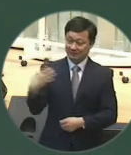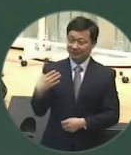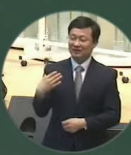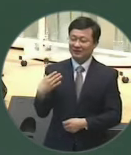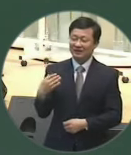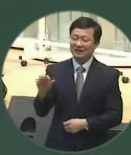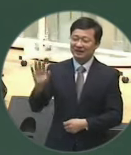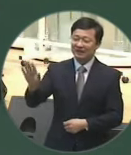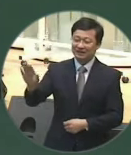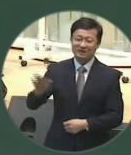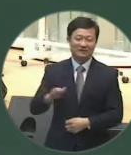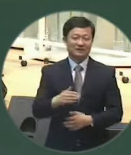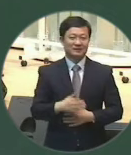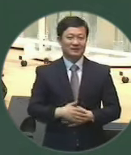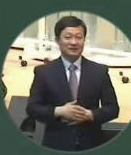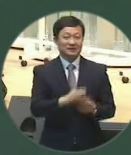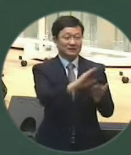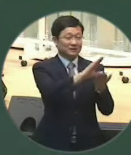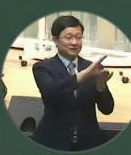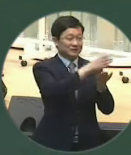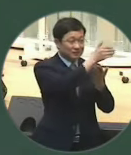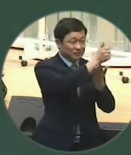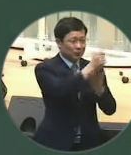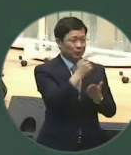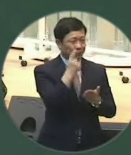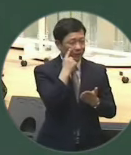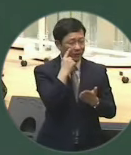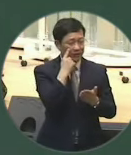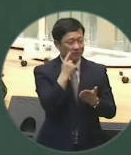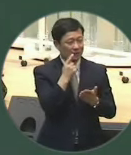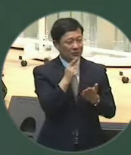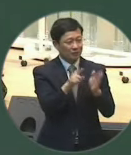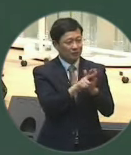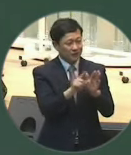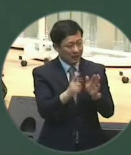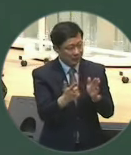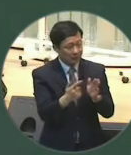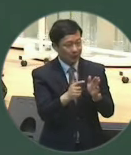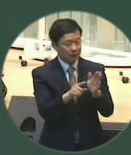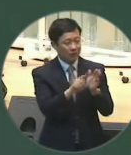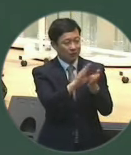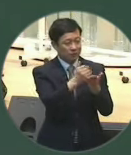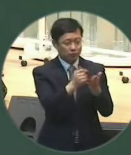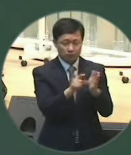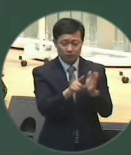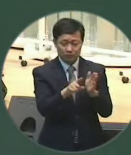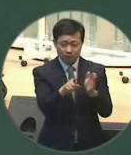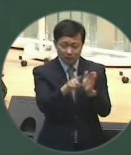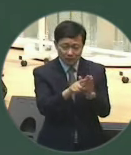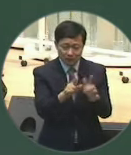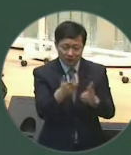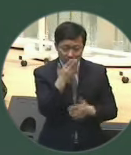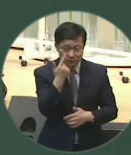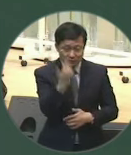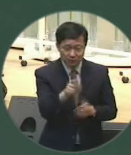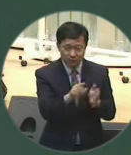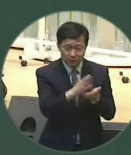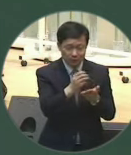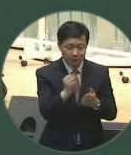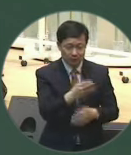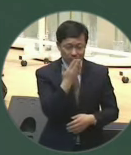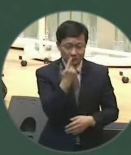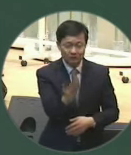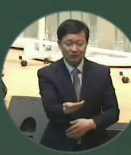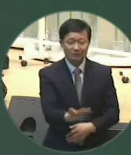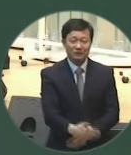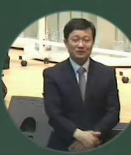say that? 그리스도를 무엇 때문에 부인하거나 딴 거 할 수 있습니까? 없습니다. How could I ever deny Christ? Why would I